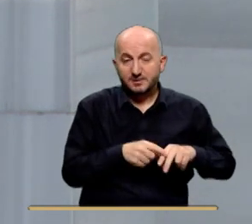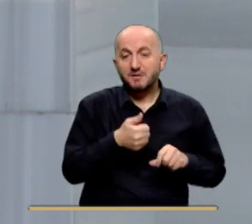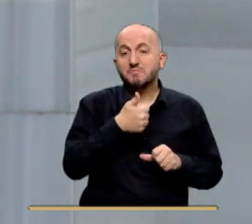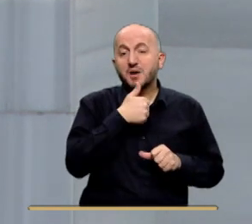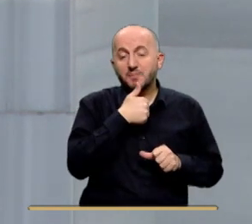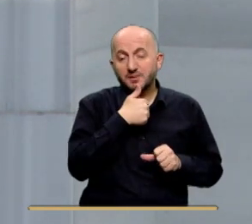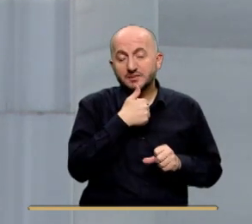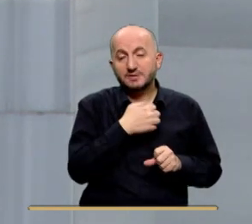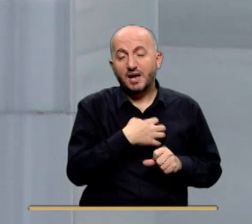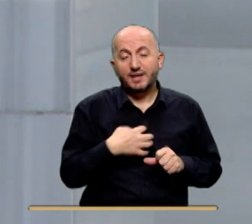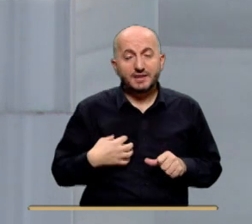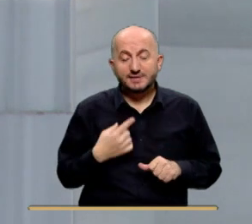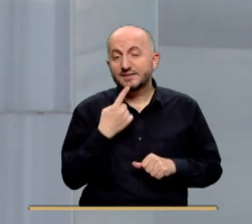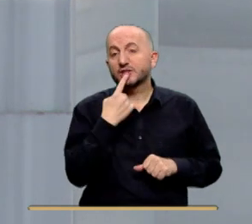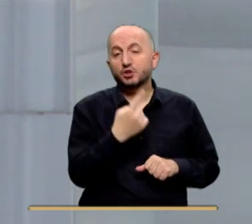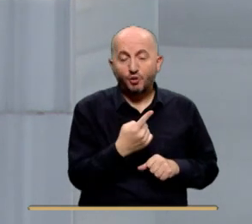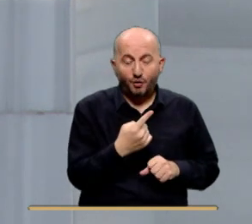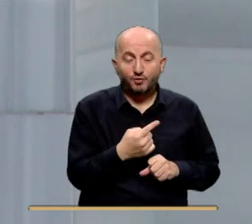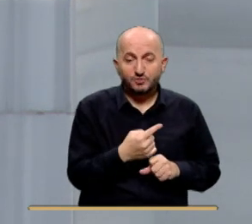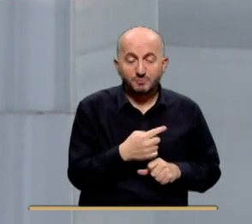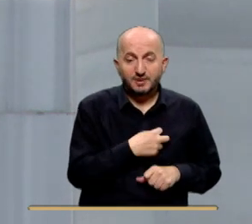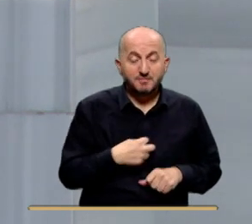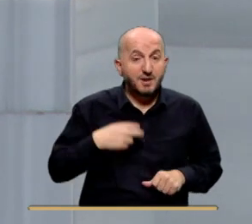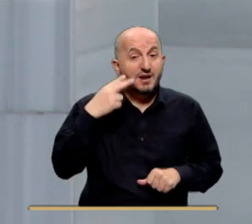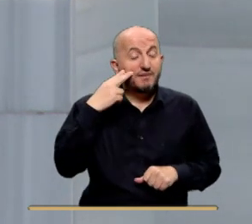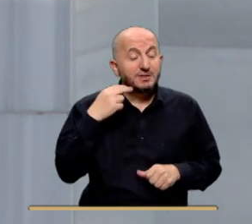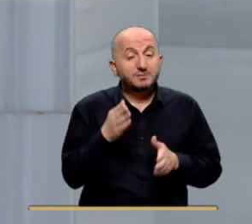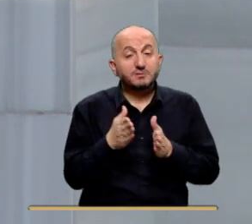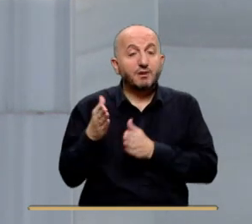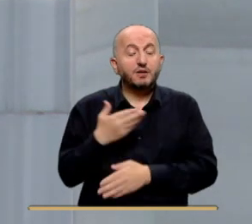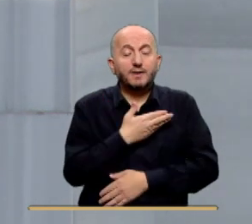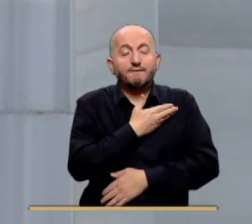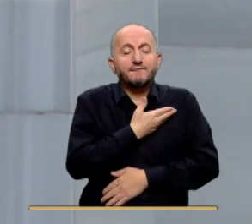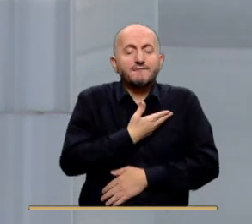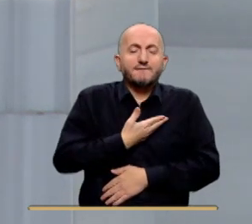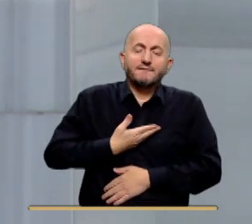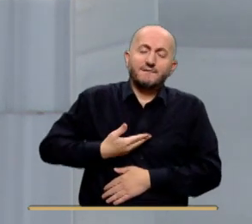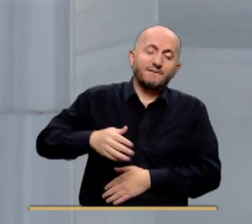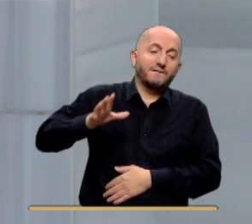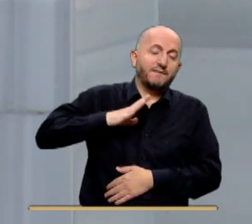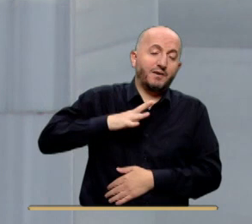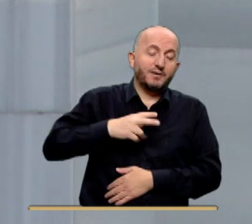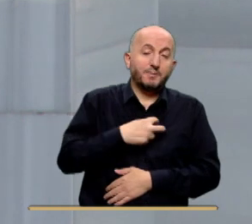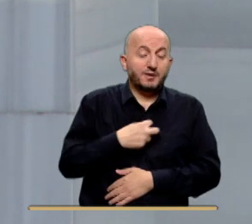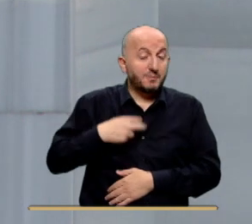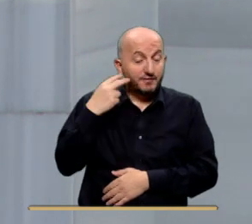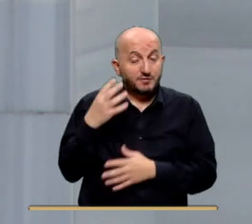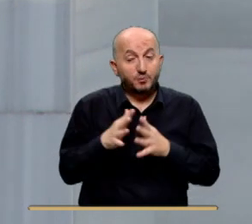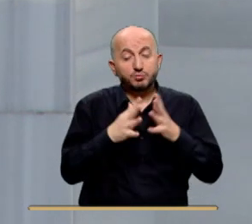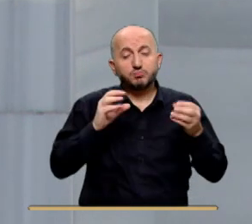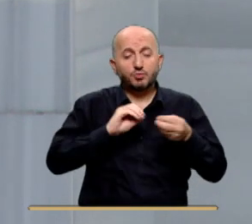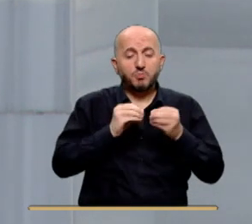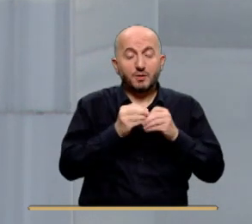Babasının annesi diyor. Efendimiz sallallahu aleyhi ve sellemin ayrı bir sevgisi var. Hakikaten Efendimiz büyük sıkıntılar çekmiş.